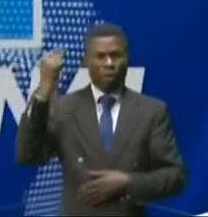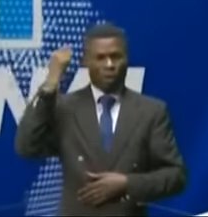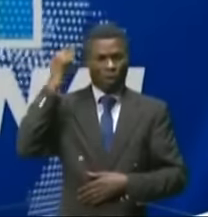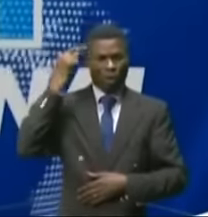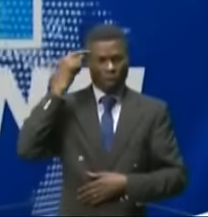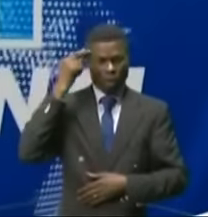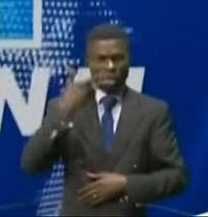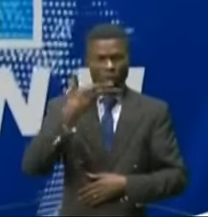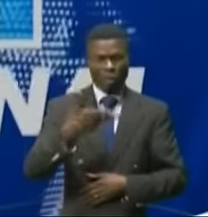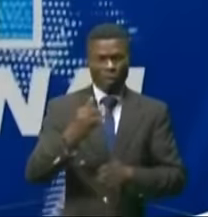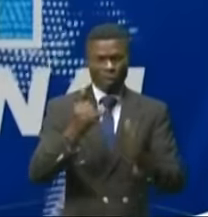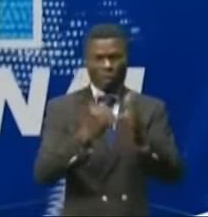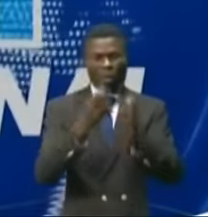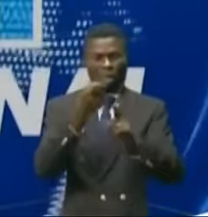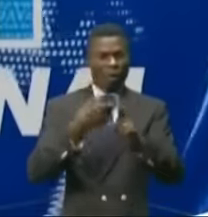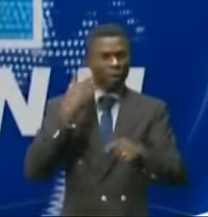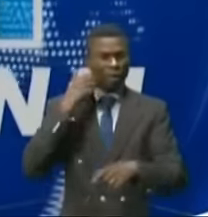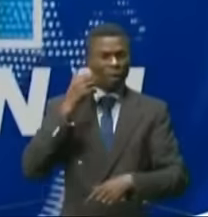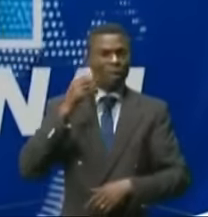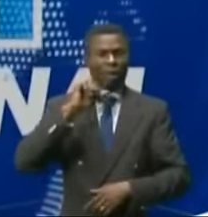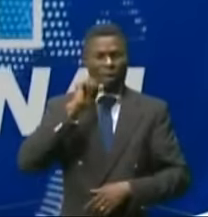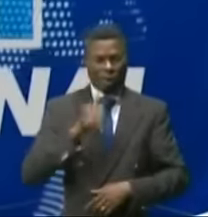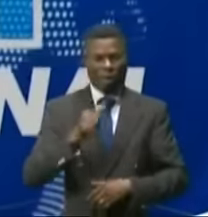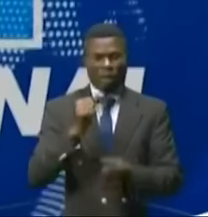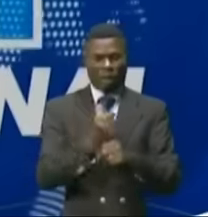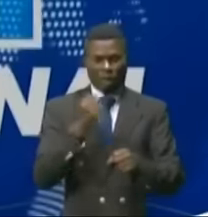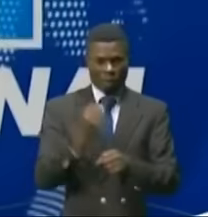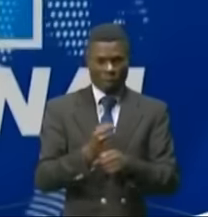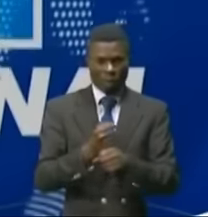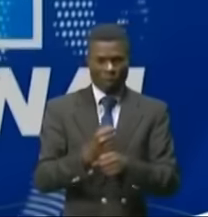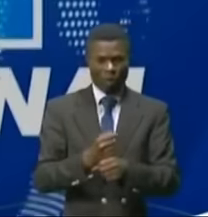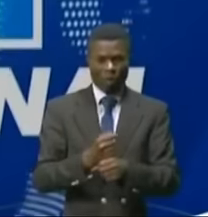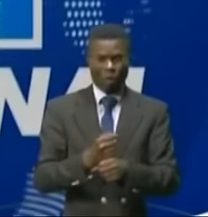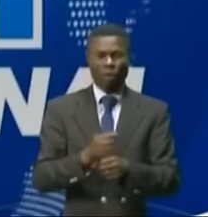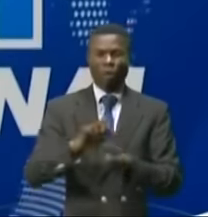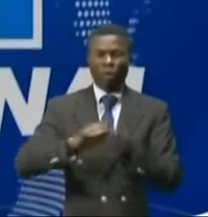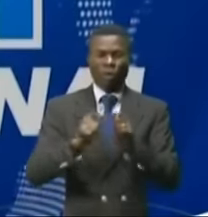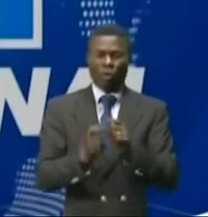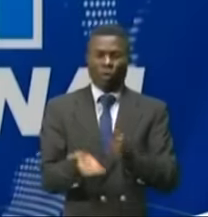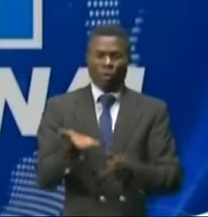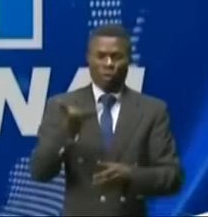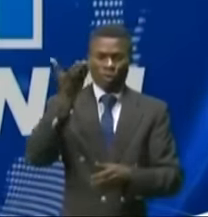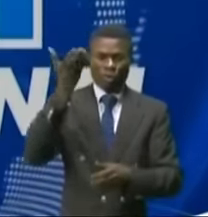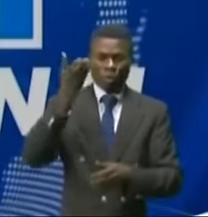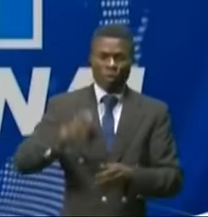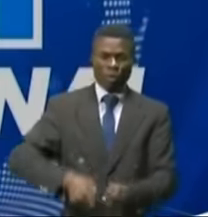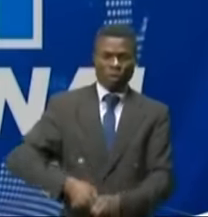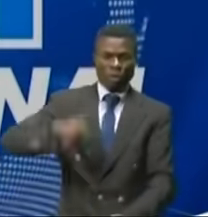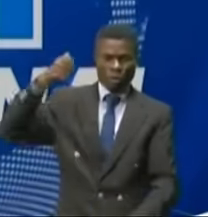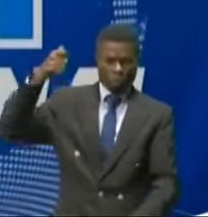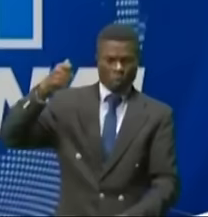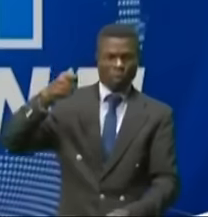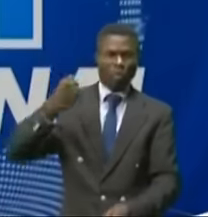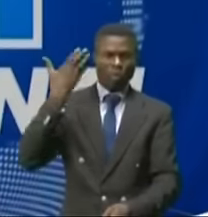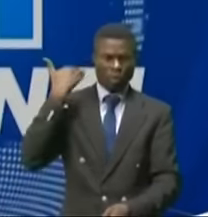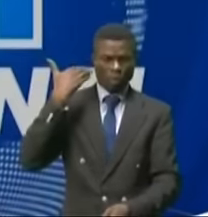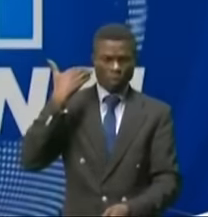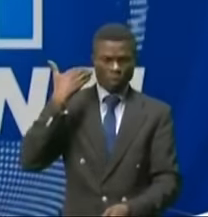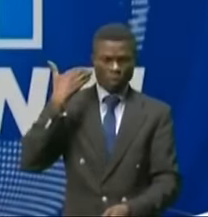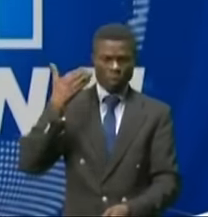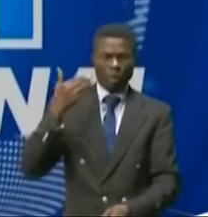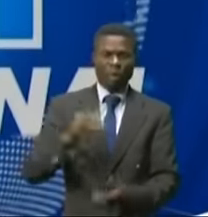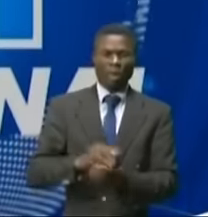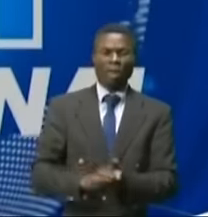ce mercredi 6 mars 2024 suite aux travaux de remontage d'un groupe motopompe à la station